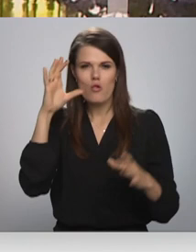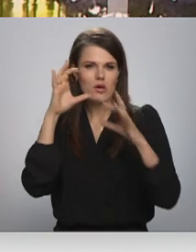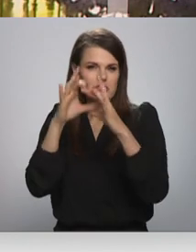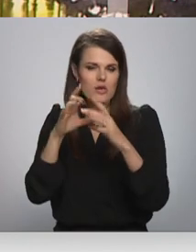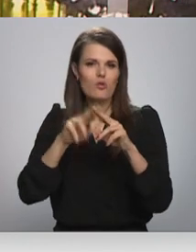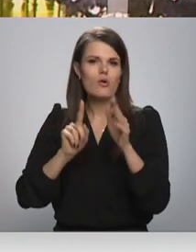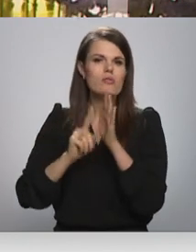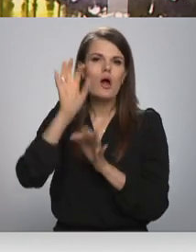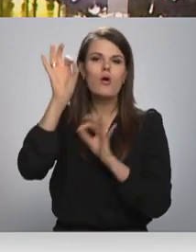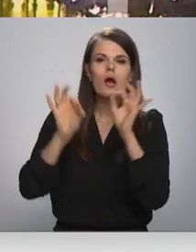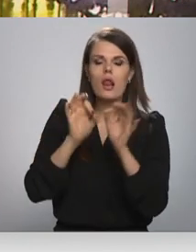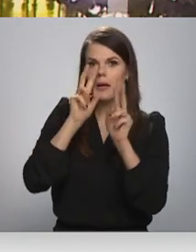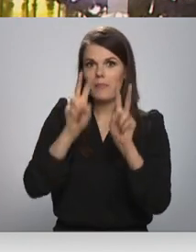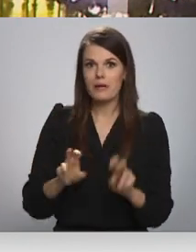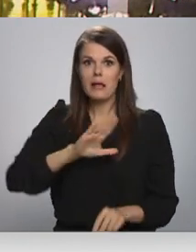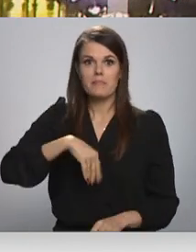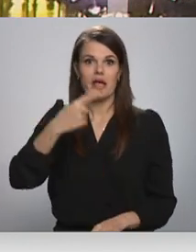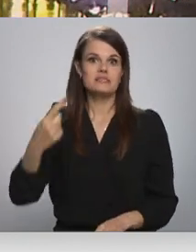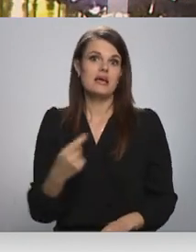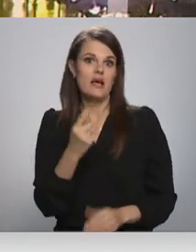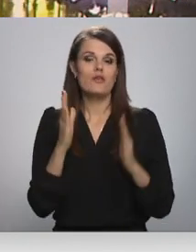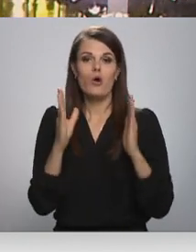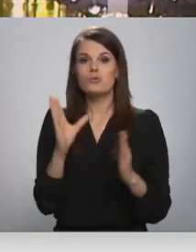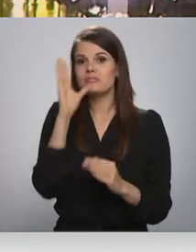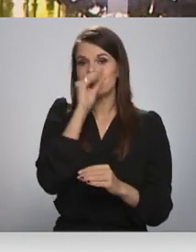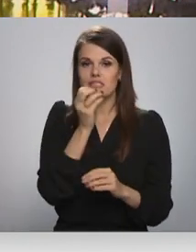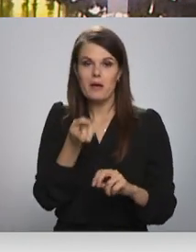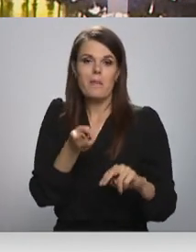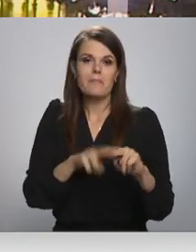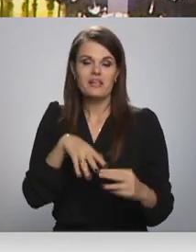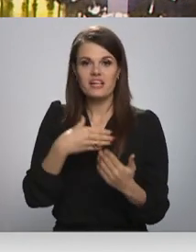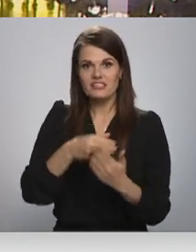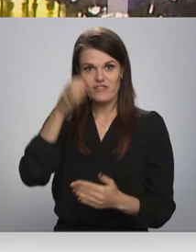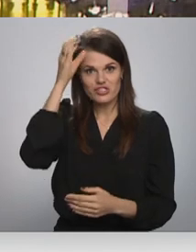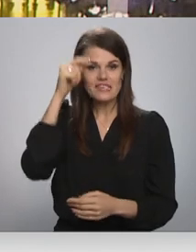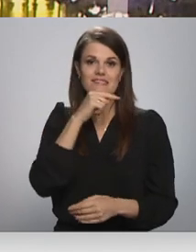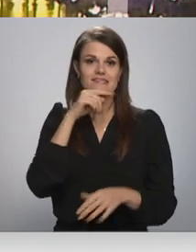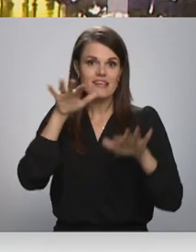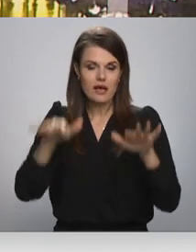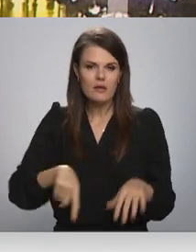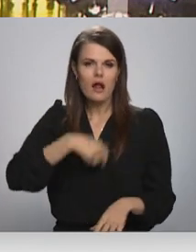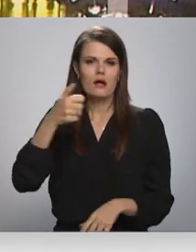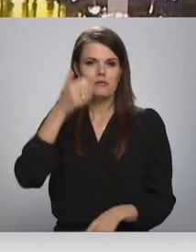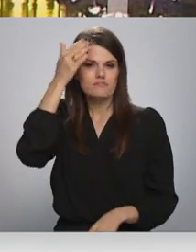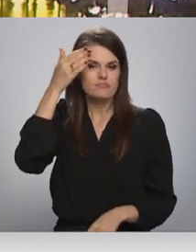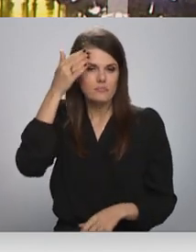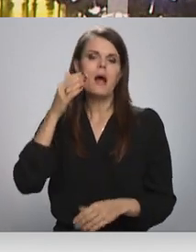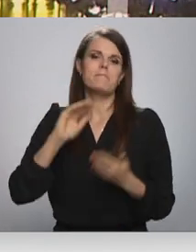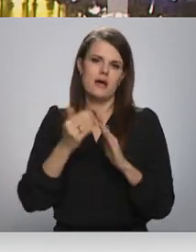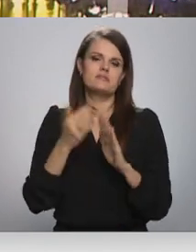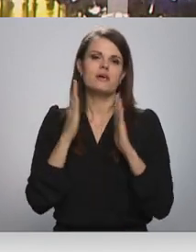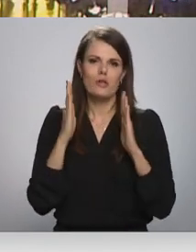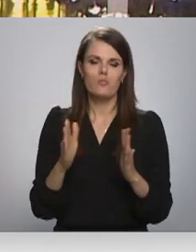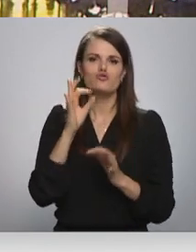galaktiku pētniekiem jau pēc gada būs iespēja savas zināšanas papildināt Cēsīs. Pēc daudzus gadus lolotās idejas pilsētā taps kosmosa